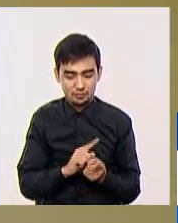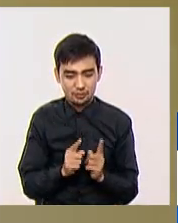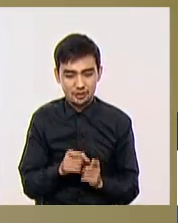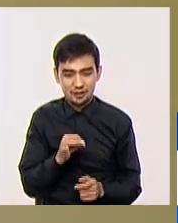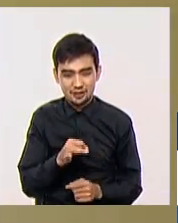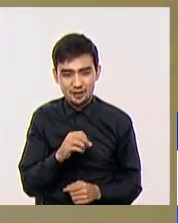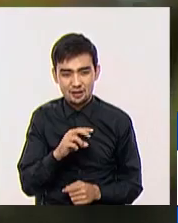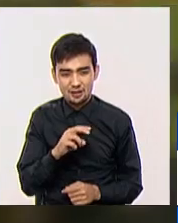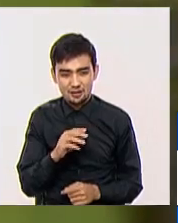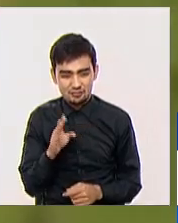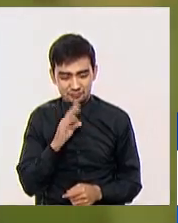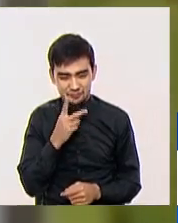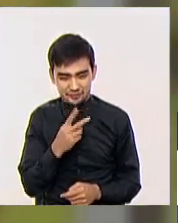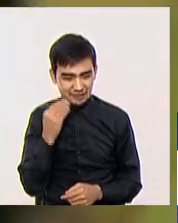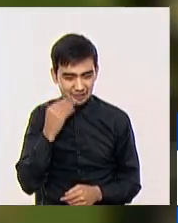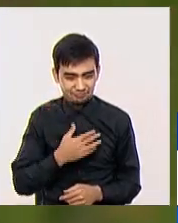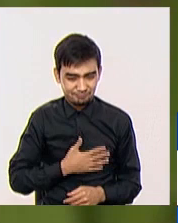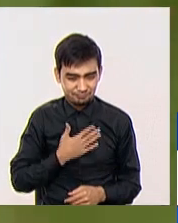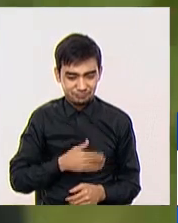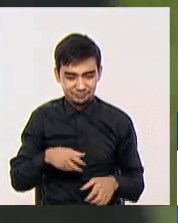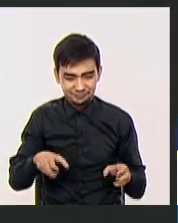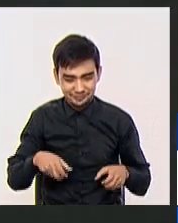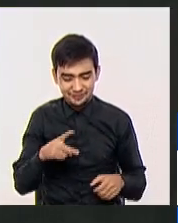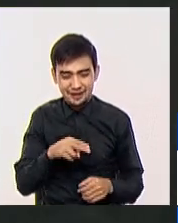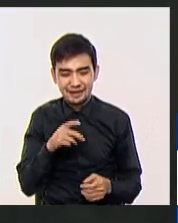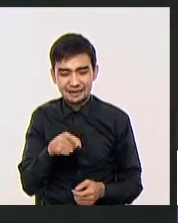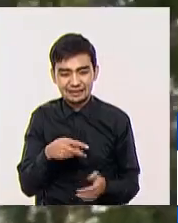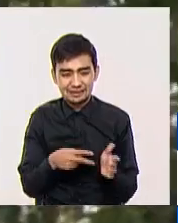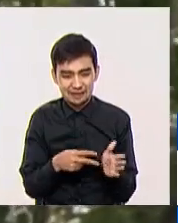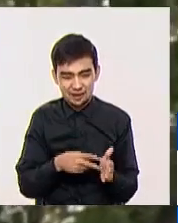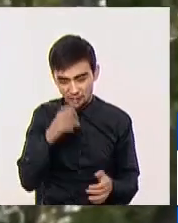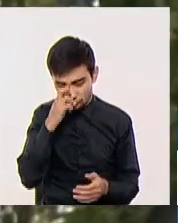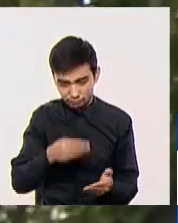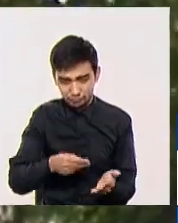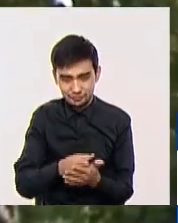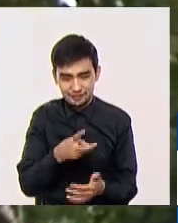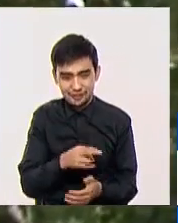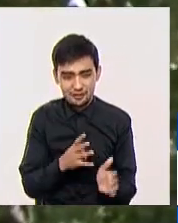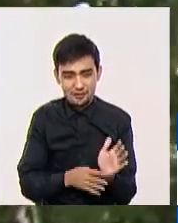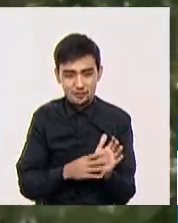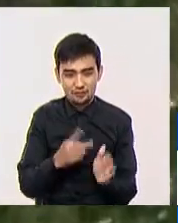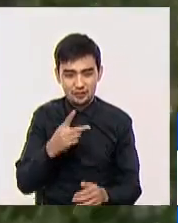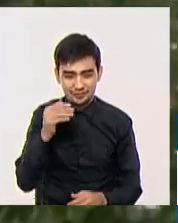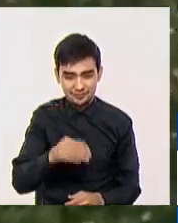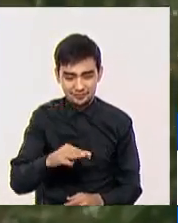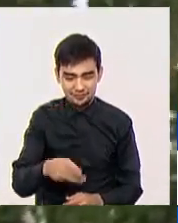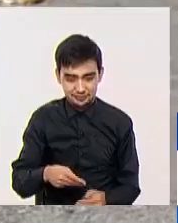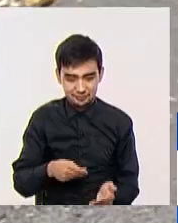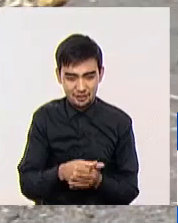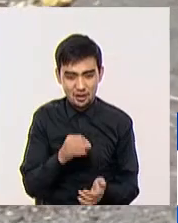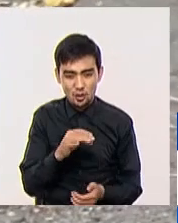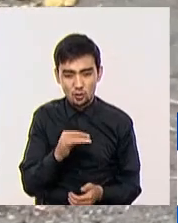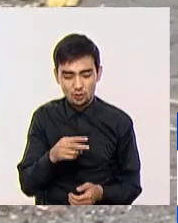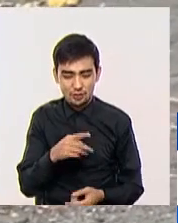Юлию Дениварову возмущает не только качество ходунков, но и их цена. Госбюджет платит за них поставщику 92 тысячи тенге. Юлия